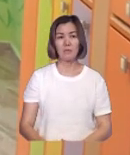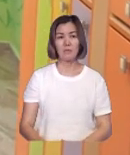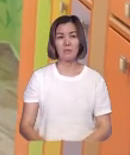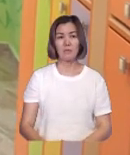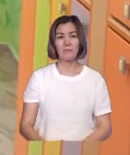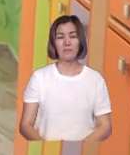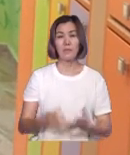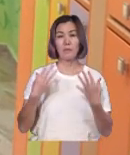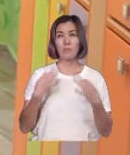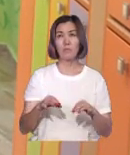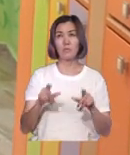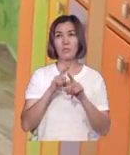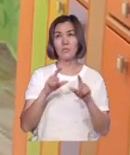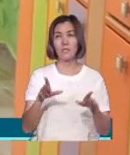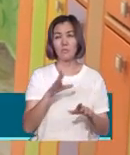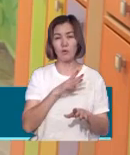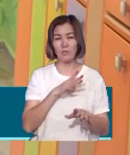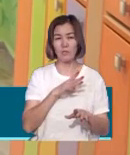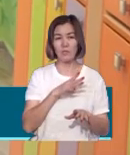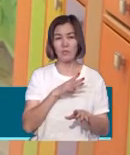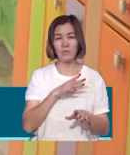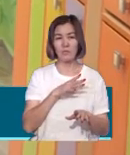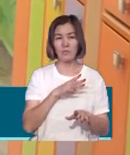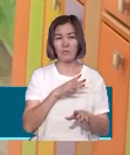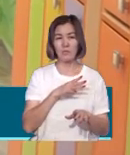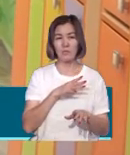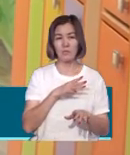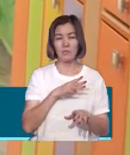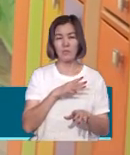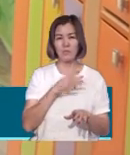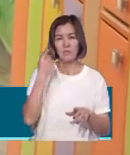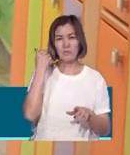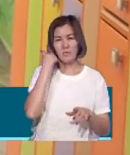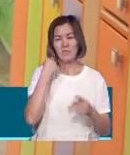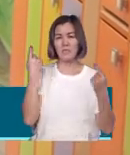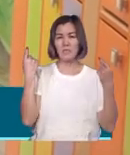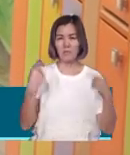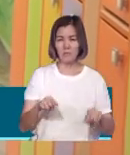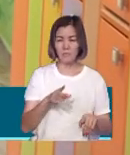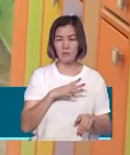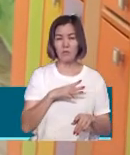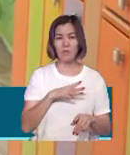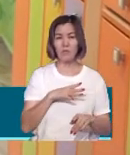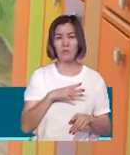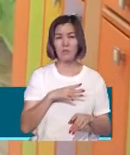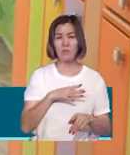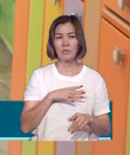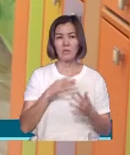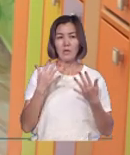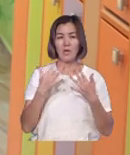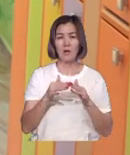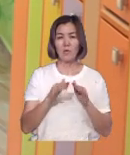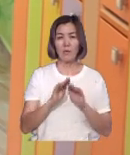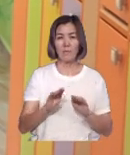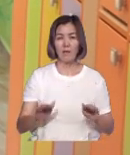жыл бос тұрған ғимарат болған. Совсем уже не қылмаған, тозып кеткен болған. Соны міні ауылымызға